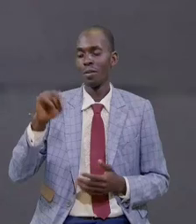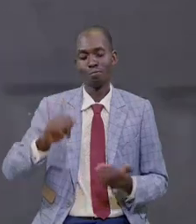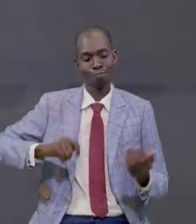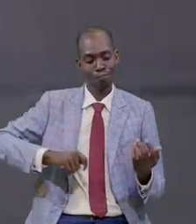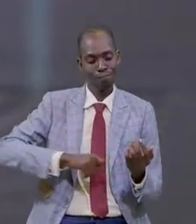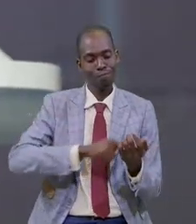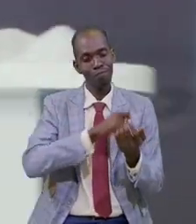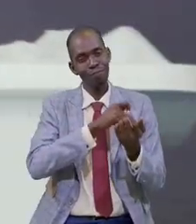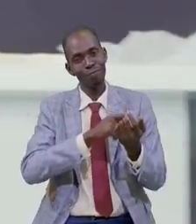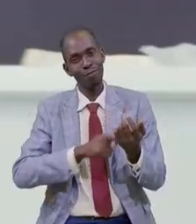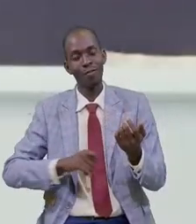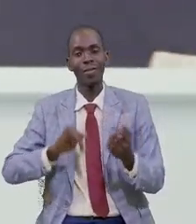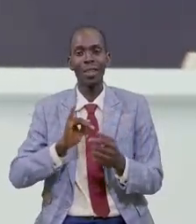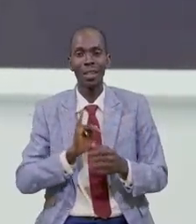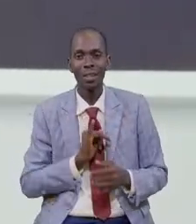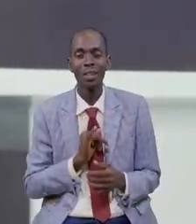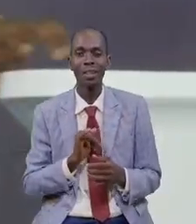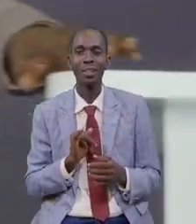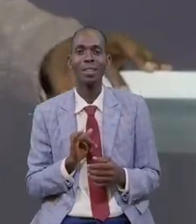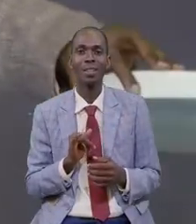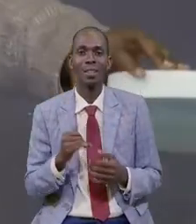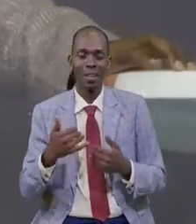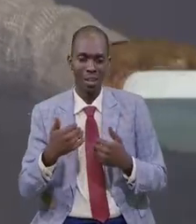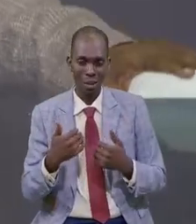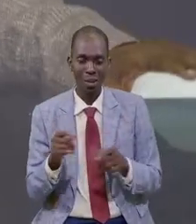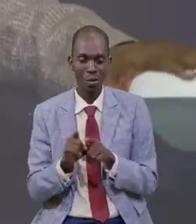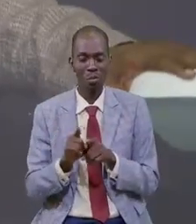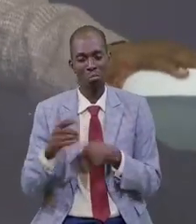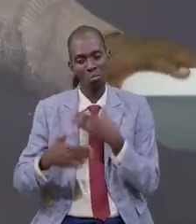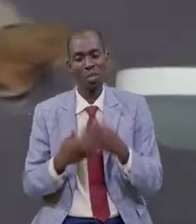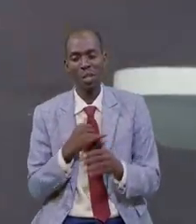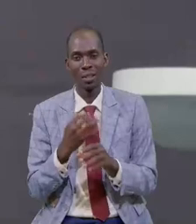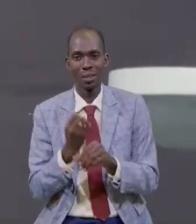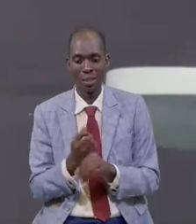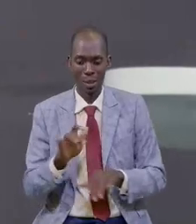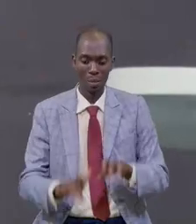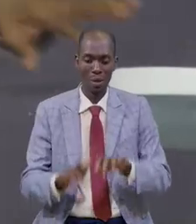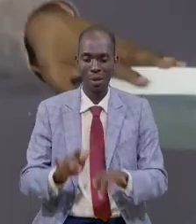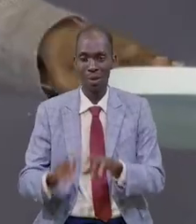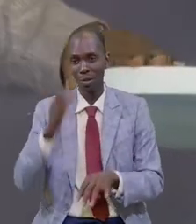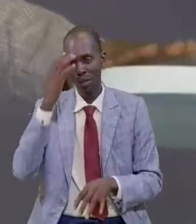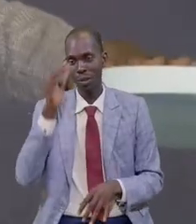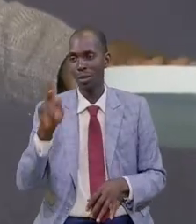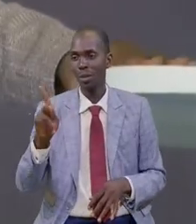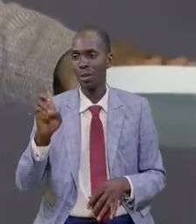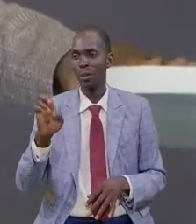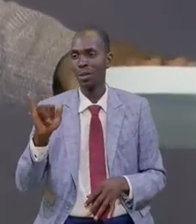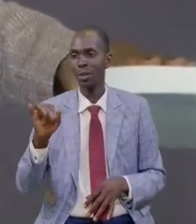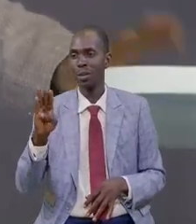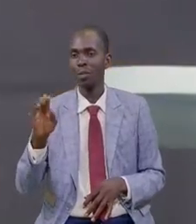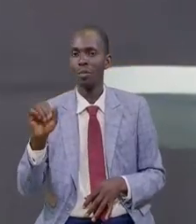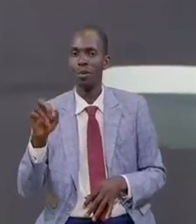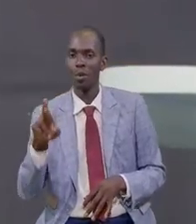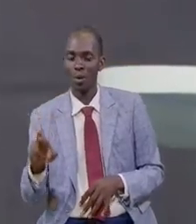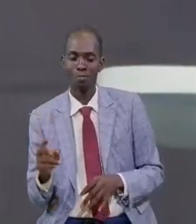j'essayais pendant des années j'avais piano chaque jour je jouais et je mon